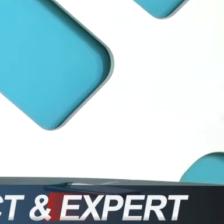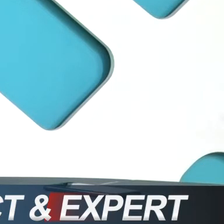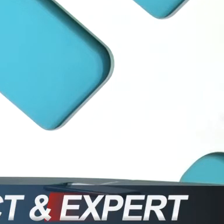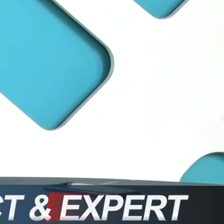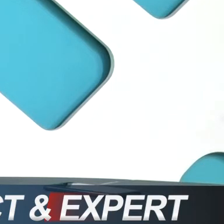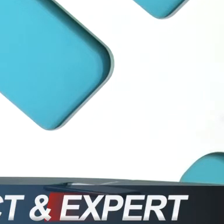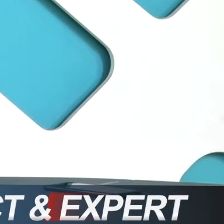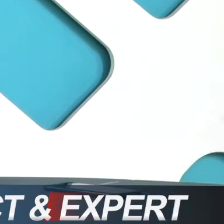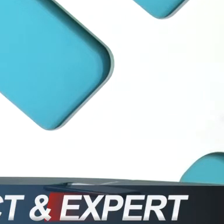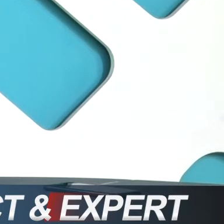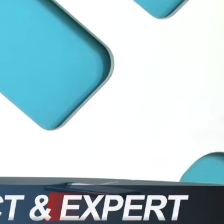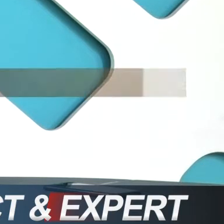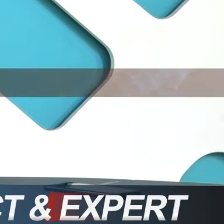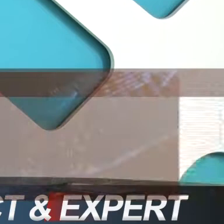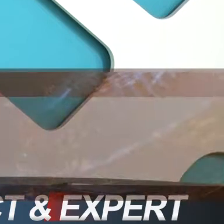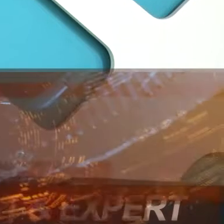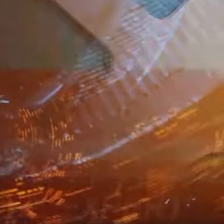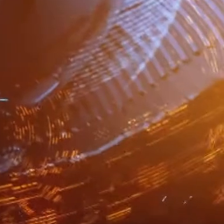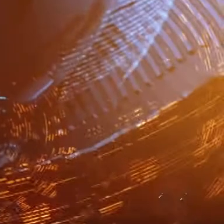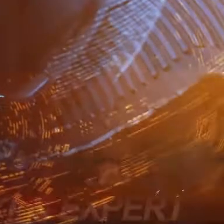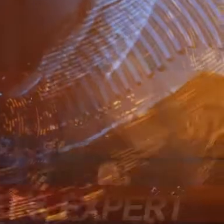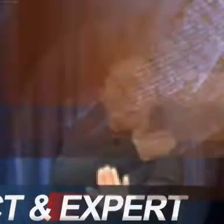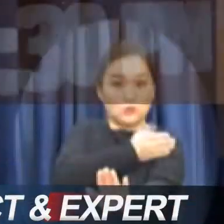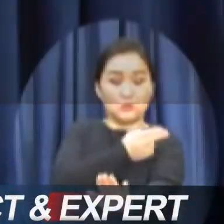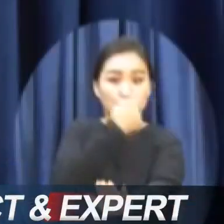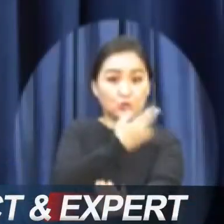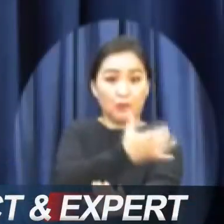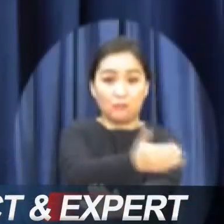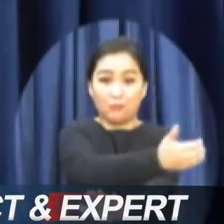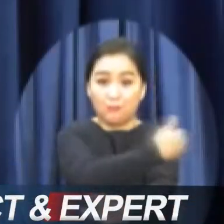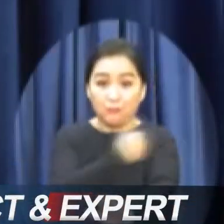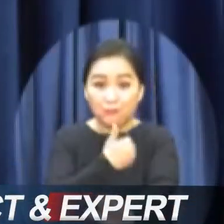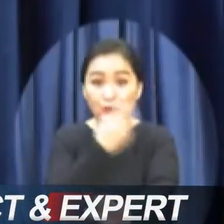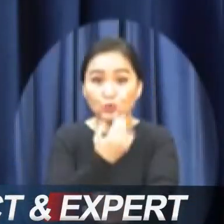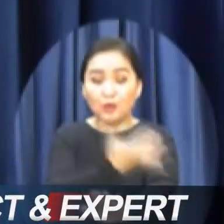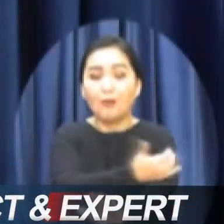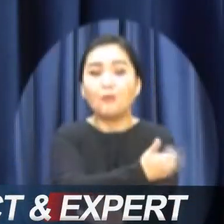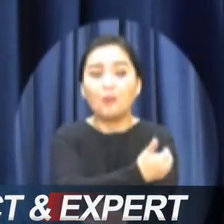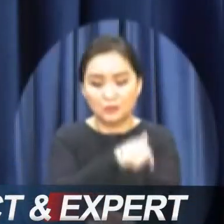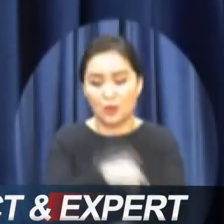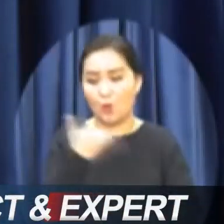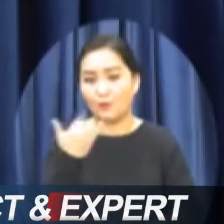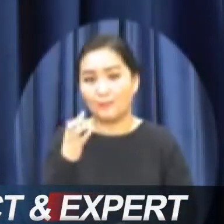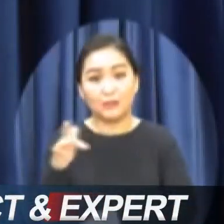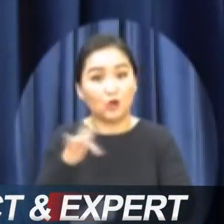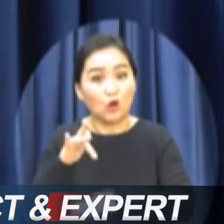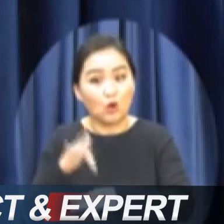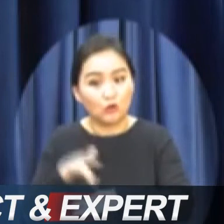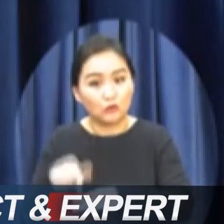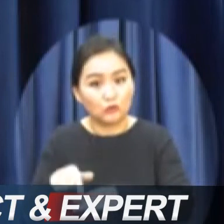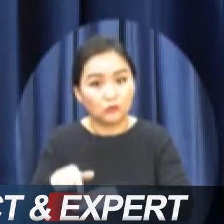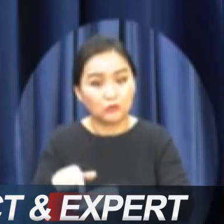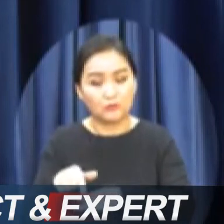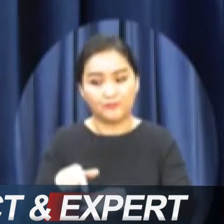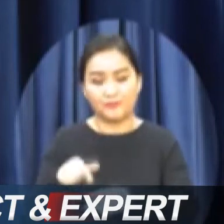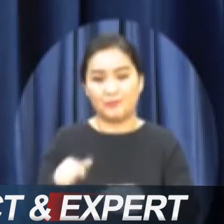оршиж байсан байж болцшгүйг тогтоосон байна. А Улаанбаатар хотод бол үүнтэй яг анхны тохиолдолд батлагдчихж байгаадаа зэрэгцээд бол цусыг